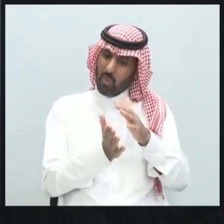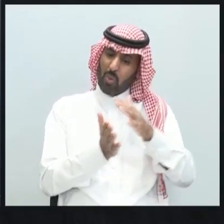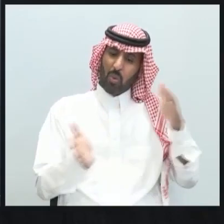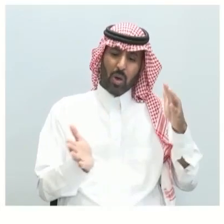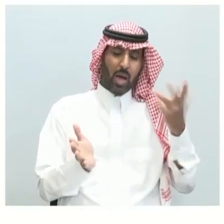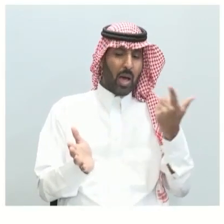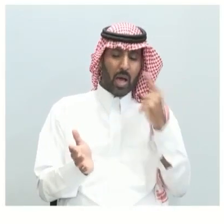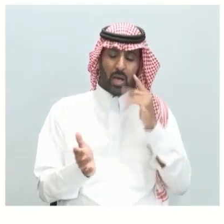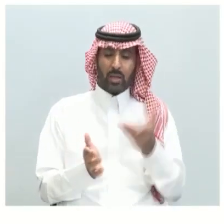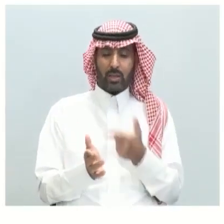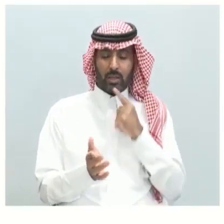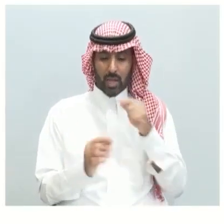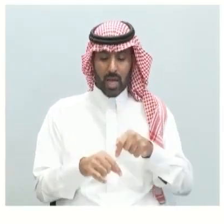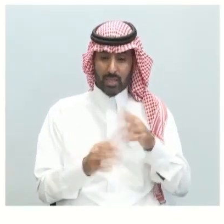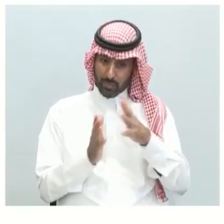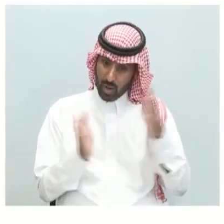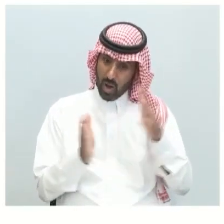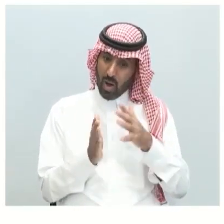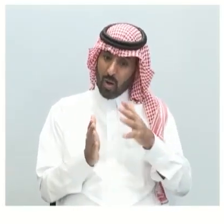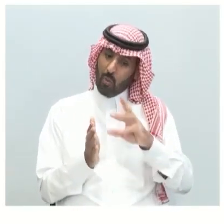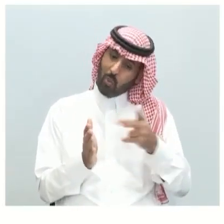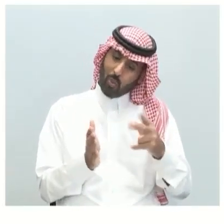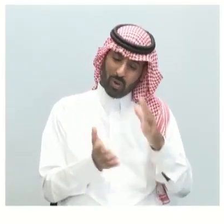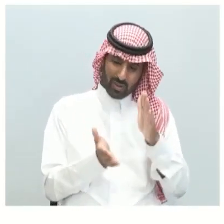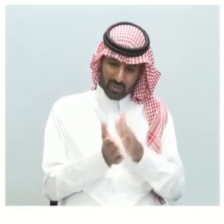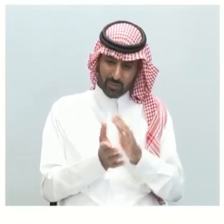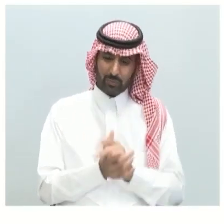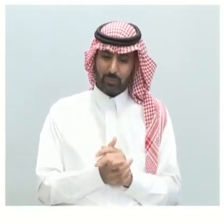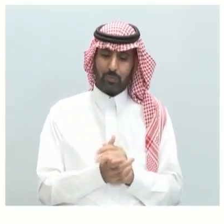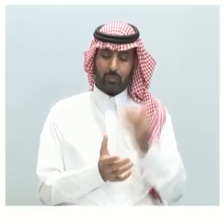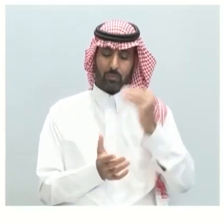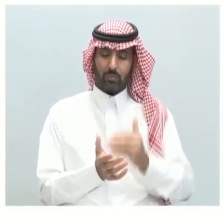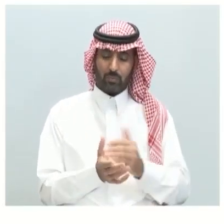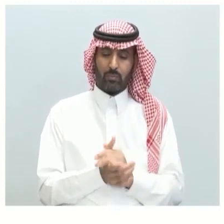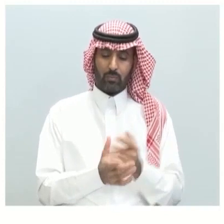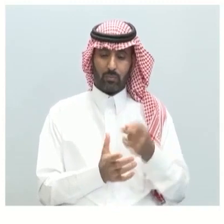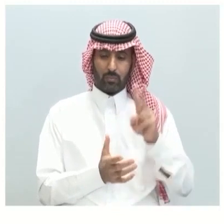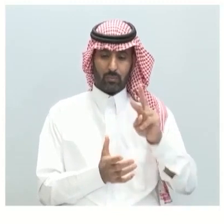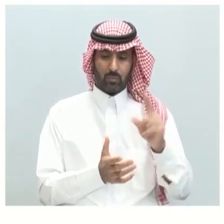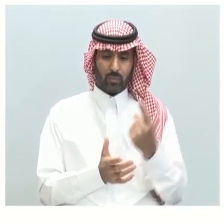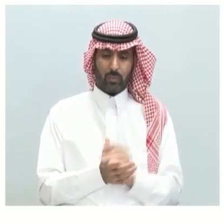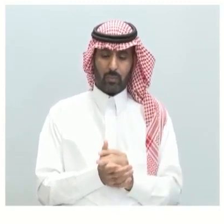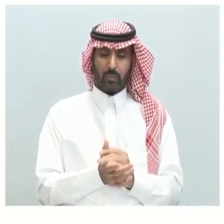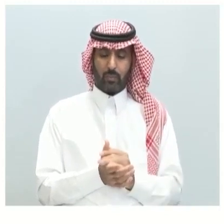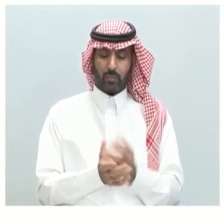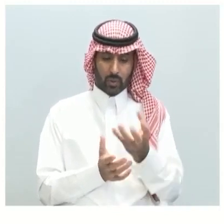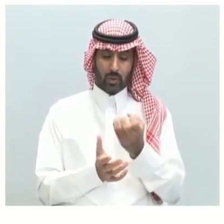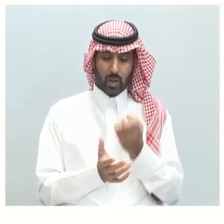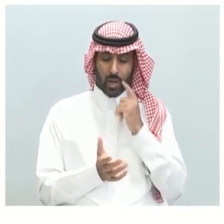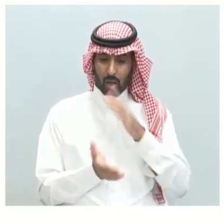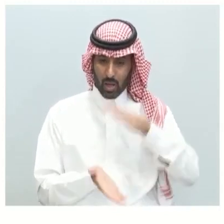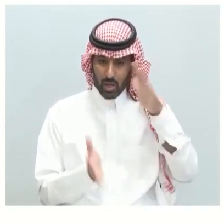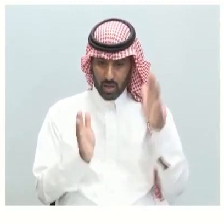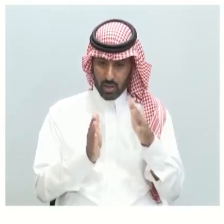نسبه وجود او الحجم الفي 2 او الحجم الثاني على الفي 1 لذلك سنستخدم فوق